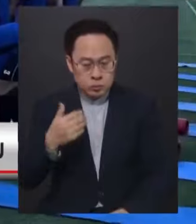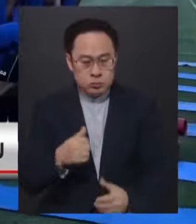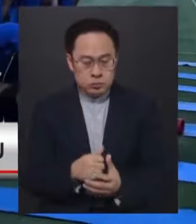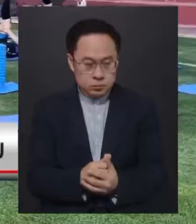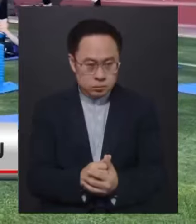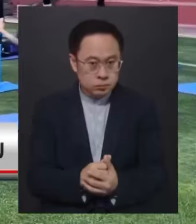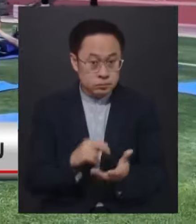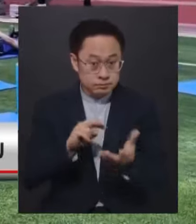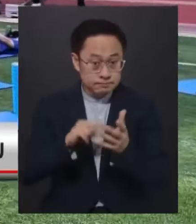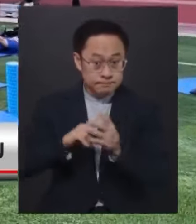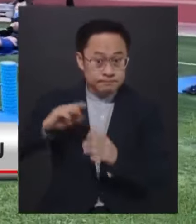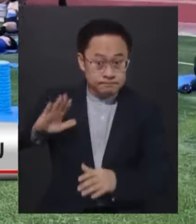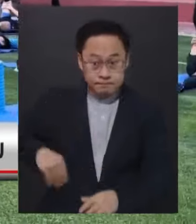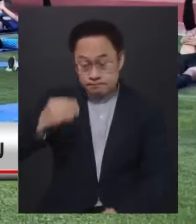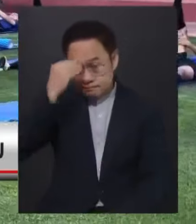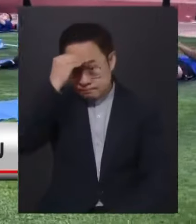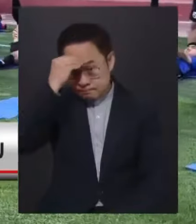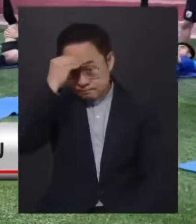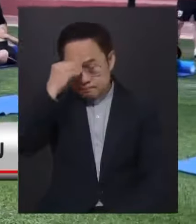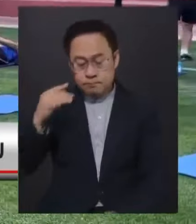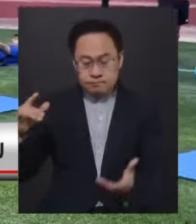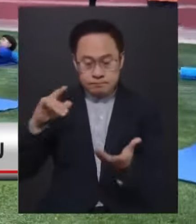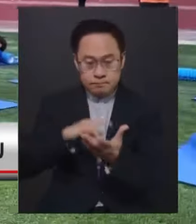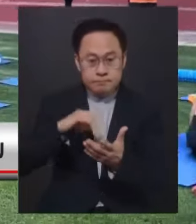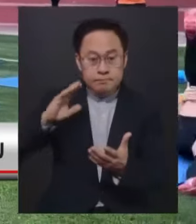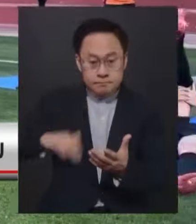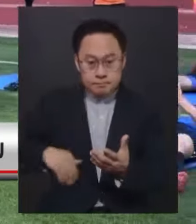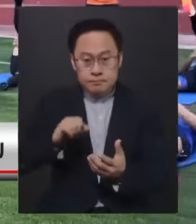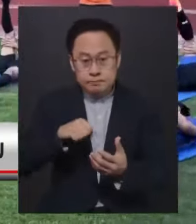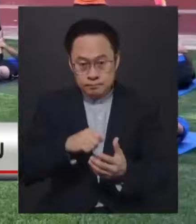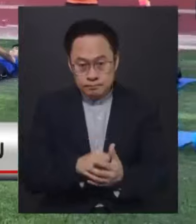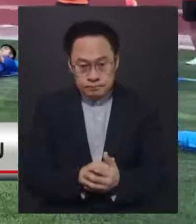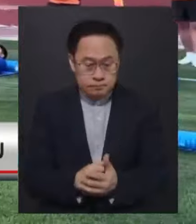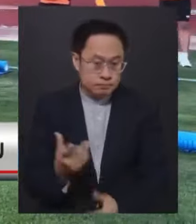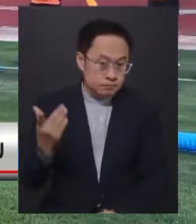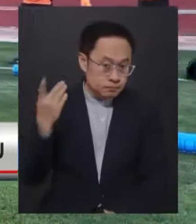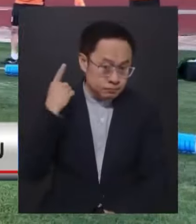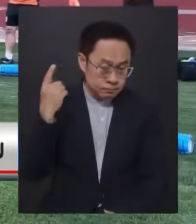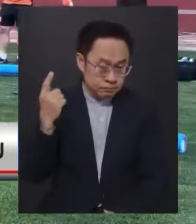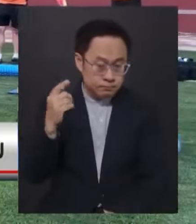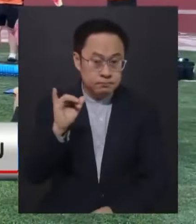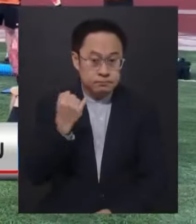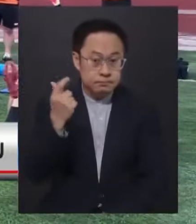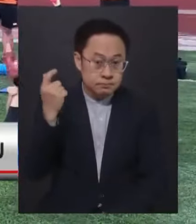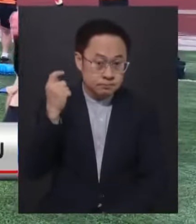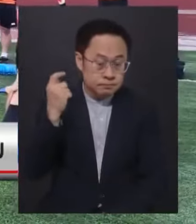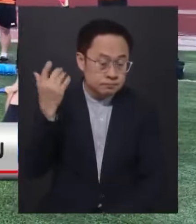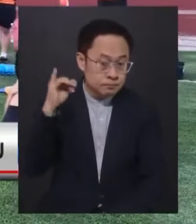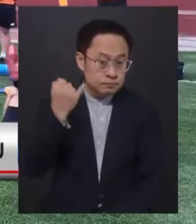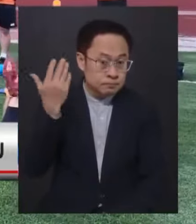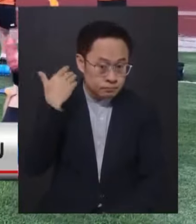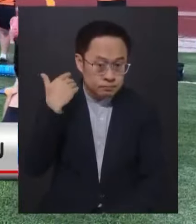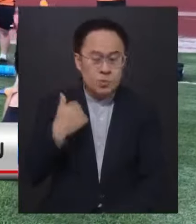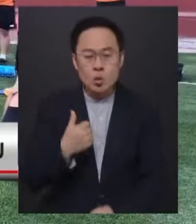ตามหลังมาจากประเทศญี่ปุ่นนะครับส่วนการฝึกซ้อมเมื่อวานที่ผ่านมาครับโค้ชอิชิอิก็เน้นวิธีการซ้อมแท็กติกที่จะใช้กับทีมชา